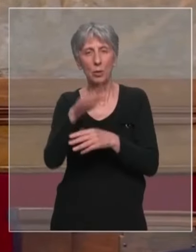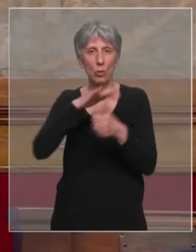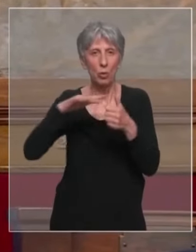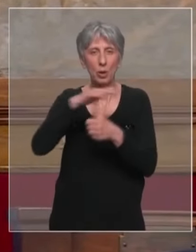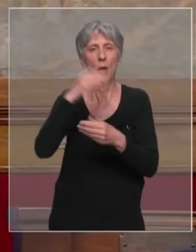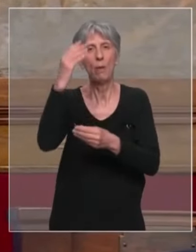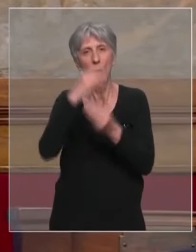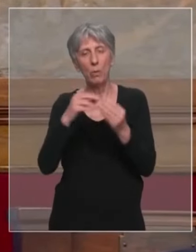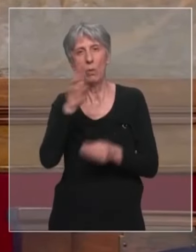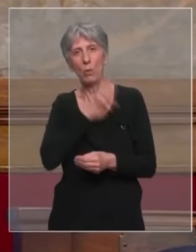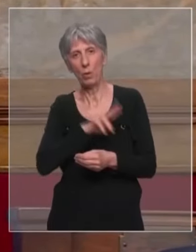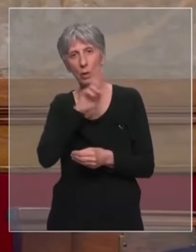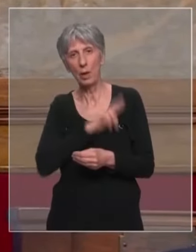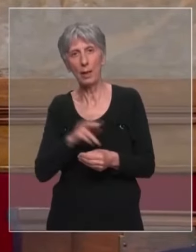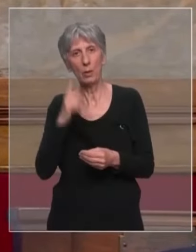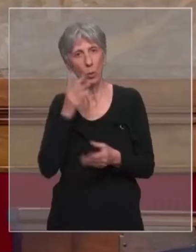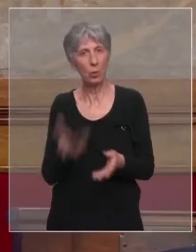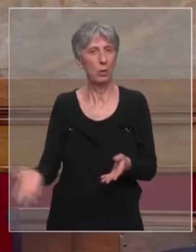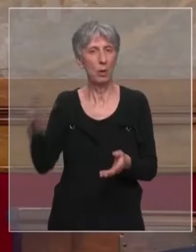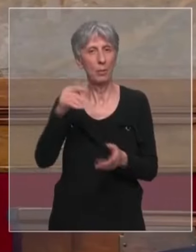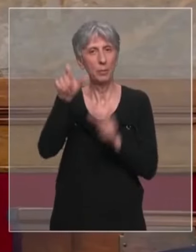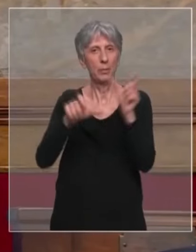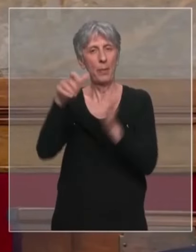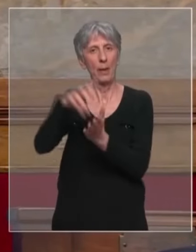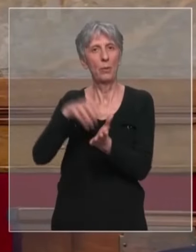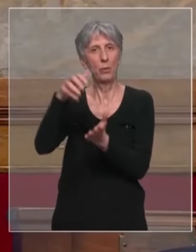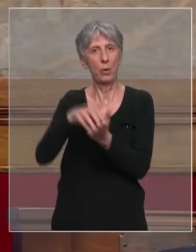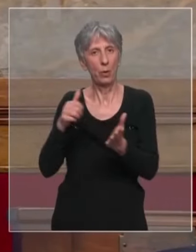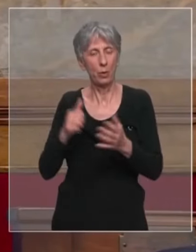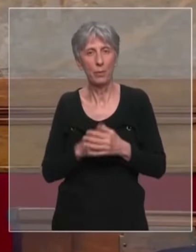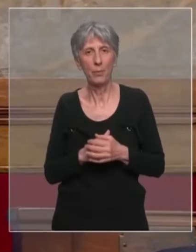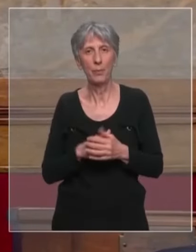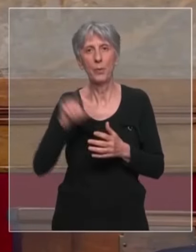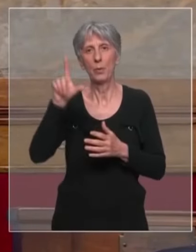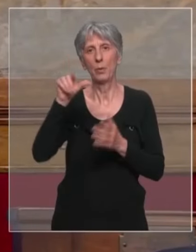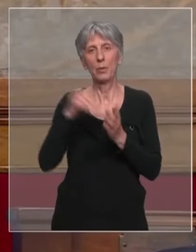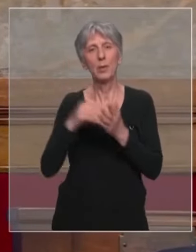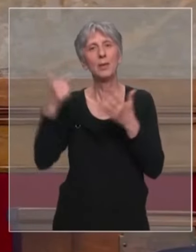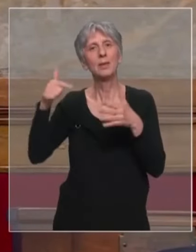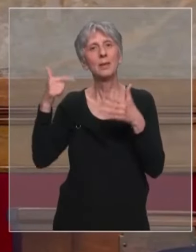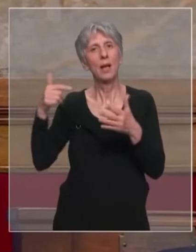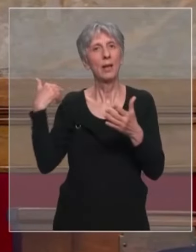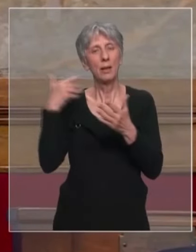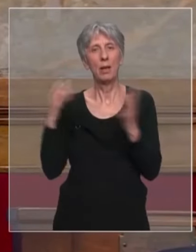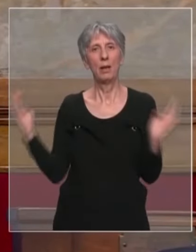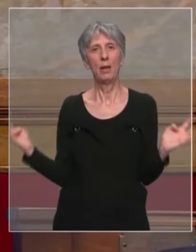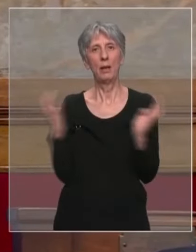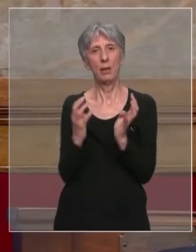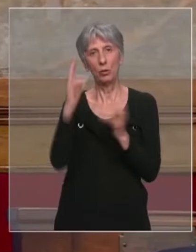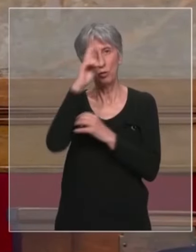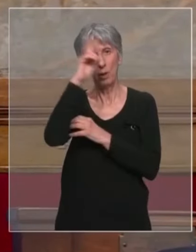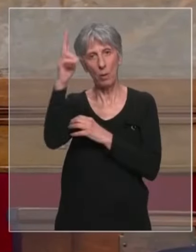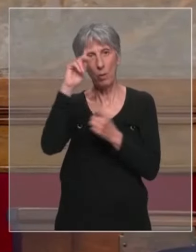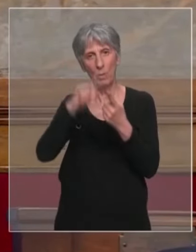les retraites de nos agriculteurs. Dès 2017, les États généraux de